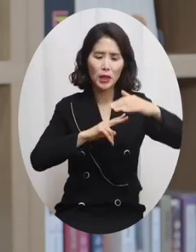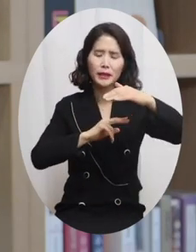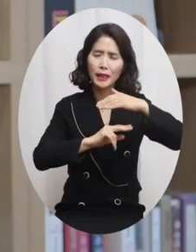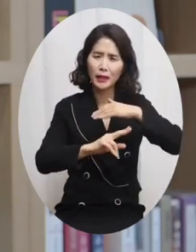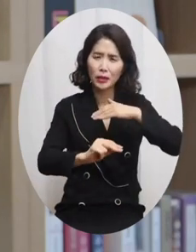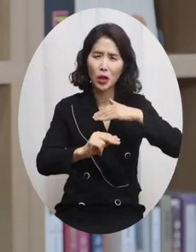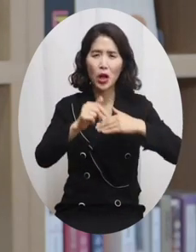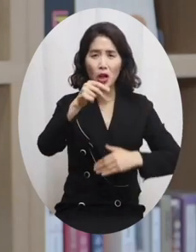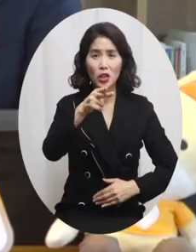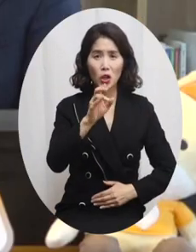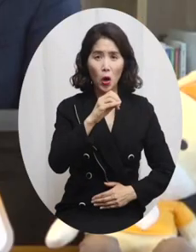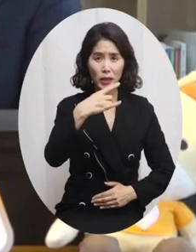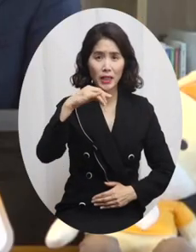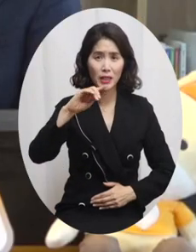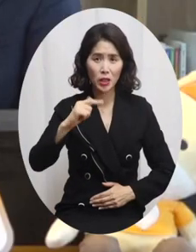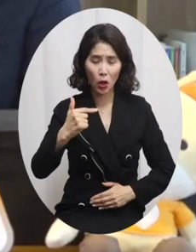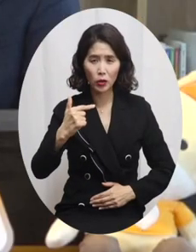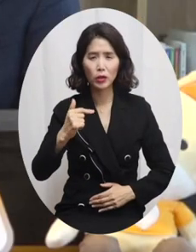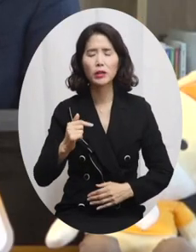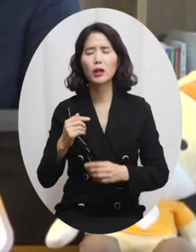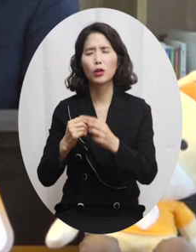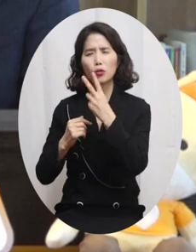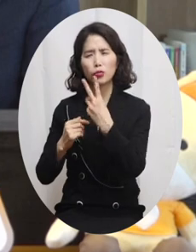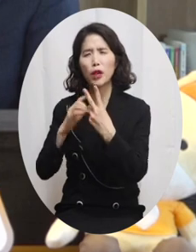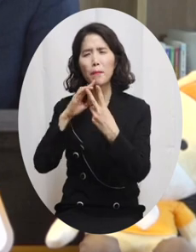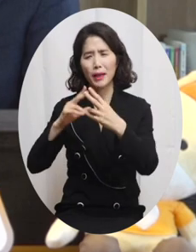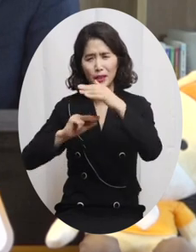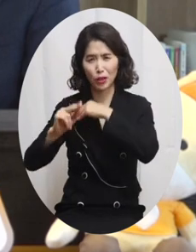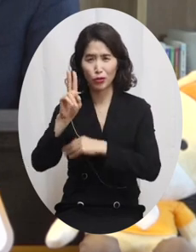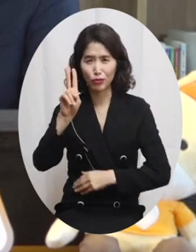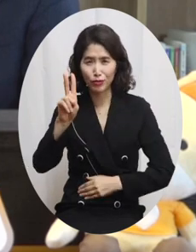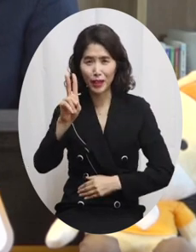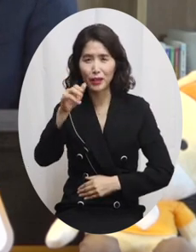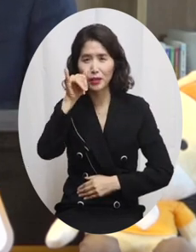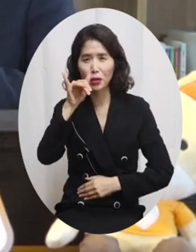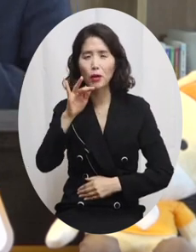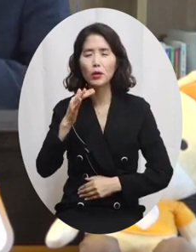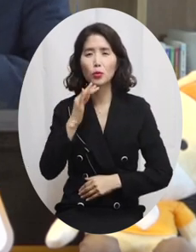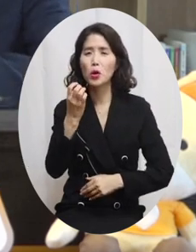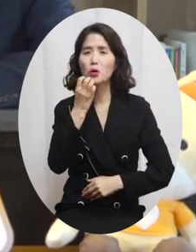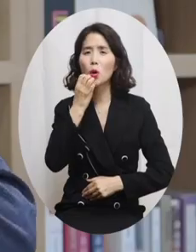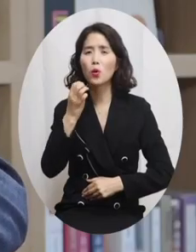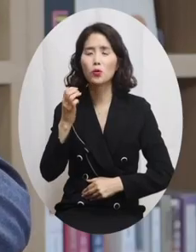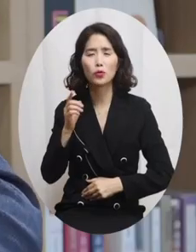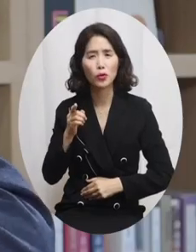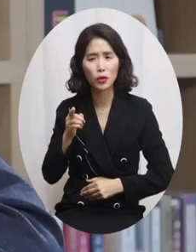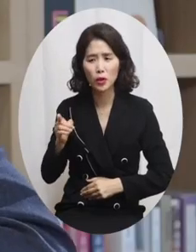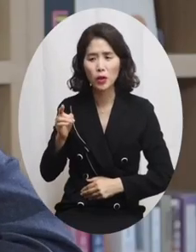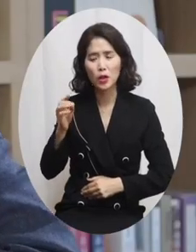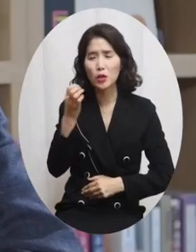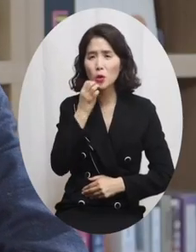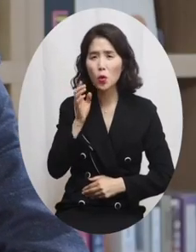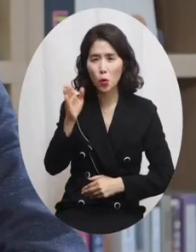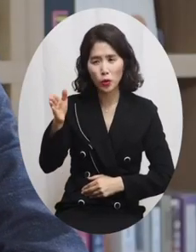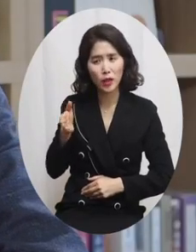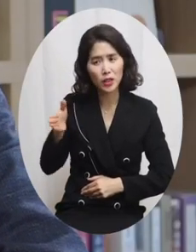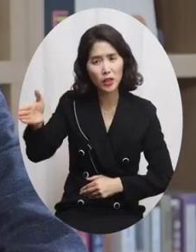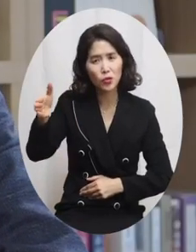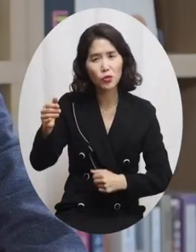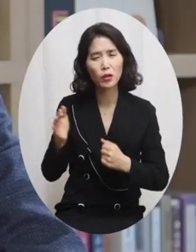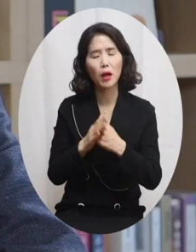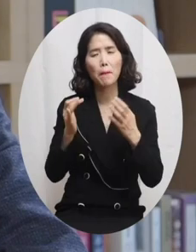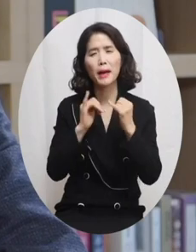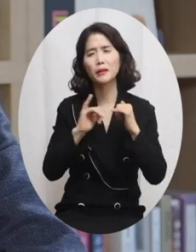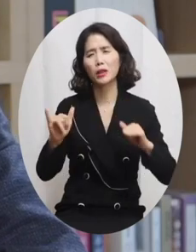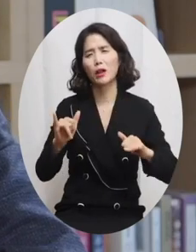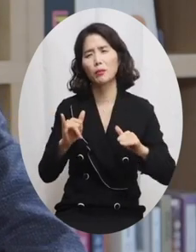철도교통이 경의선하고 3호선하고 그렇죠. 둘밖에 없었어요. 예, 둘밖에 없었던 걸로 알고 그리고 있습니다. 너무나 서울로 이렇게 치우쳐 있어서 많은